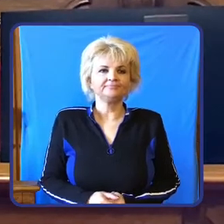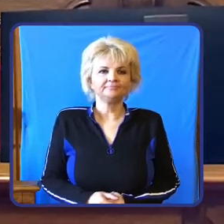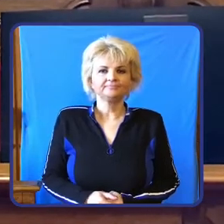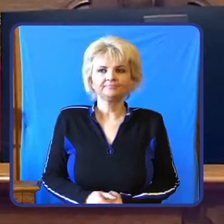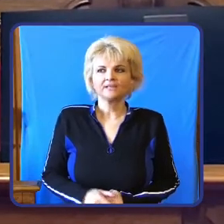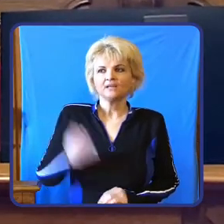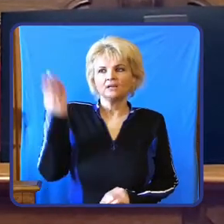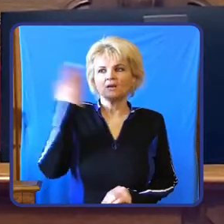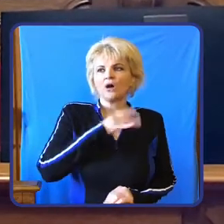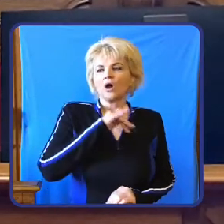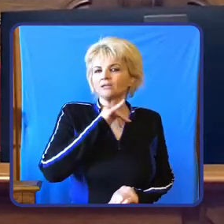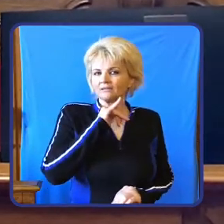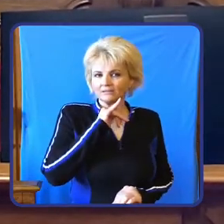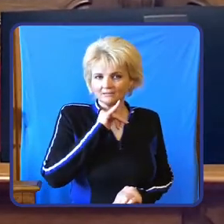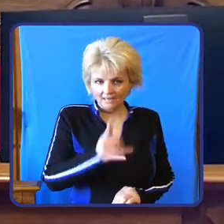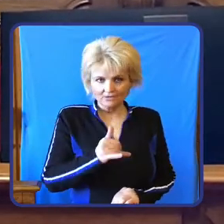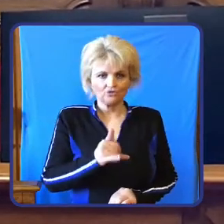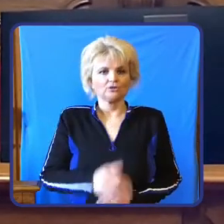Amennyiben nincs,